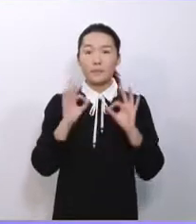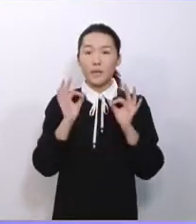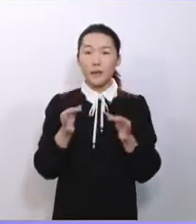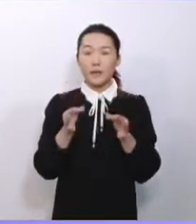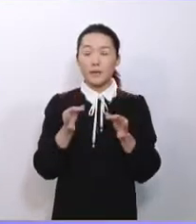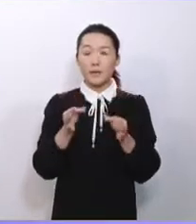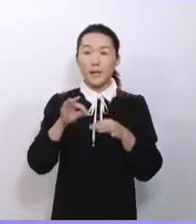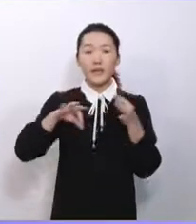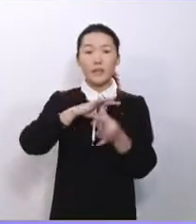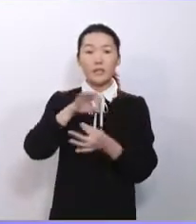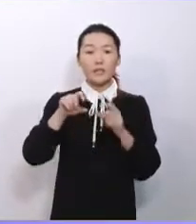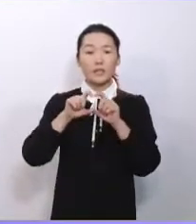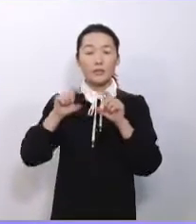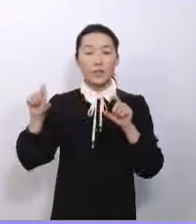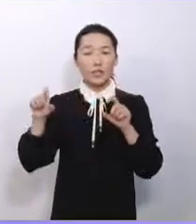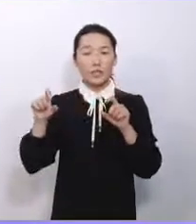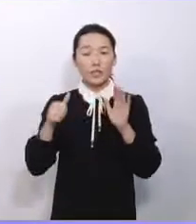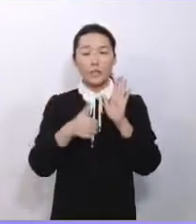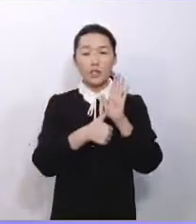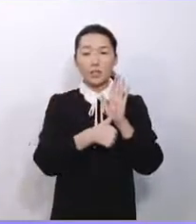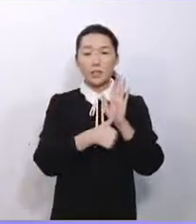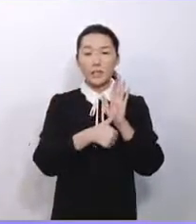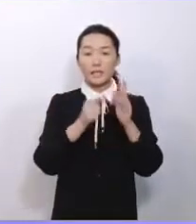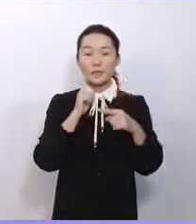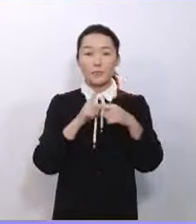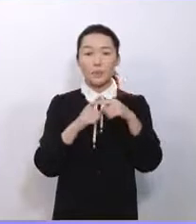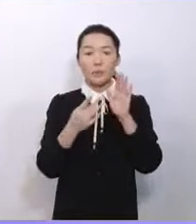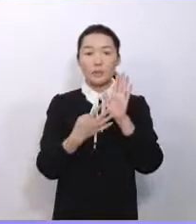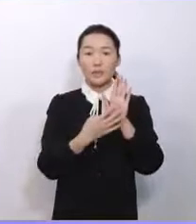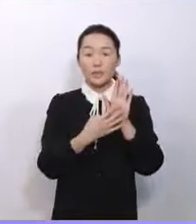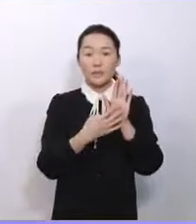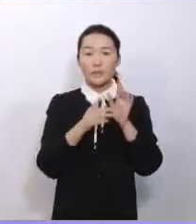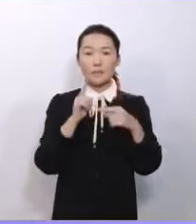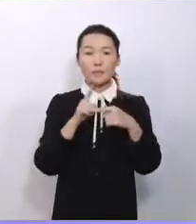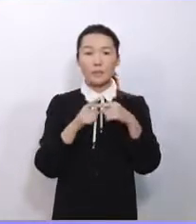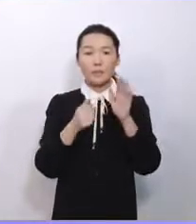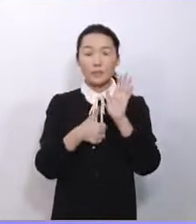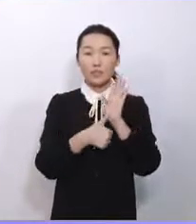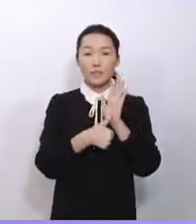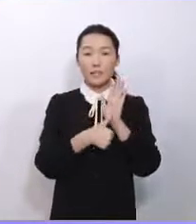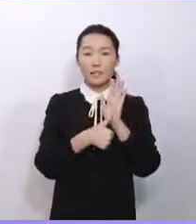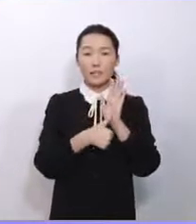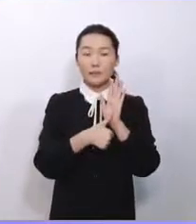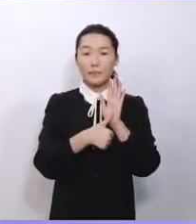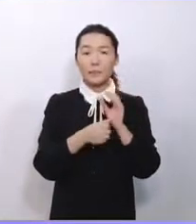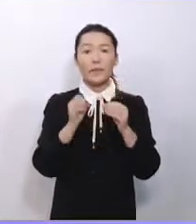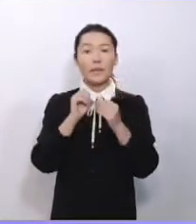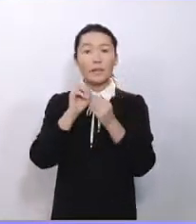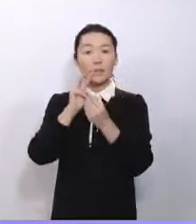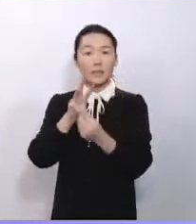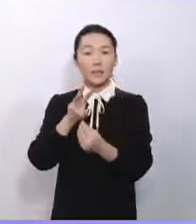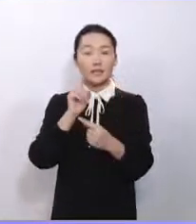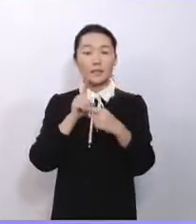Правильно, лишнее выражение – 6 плюс 9 плюс 6 и 13